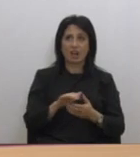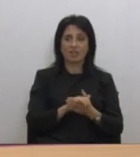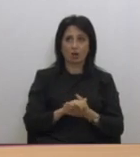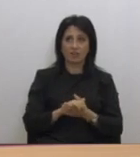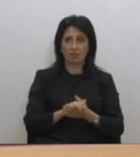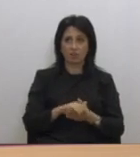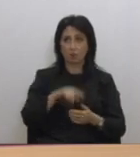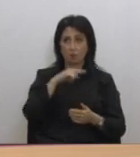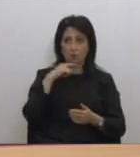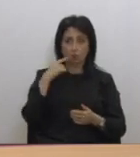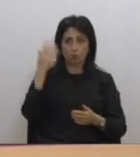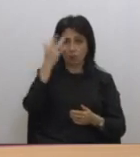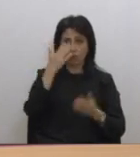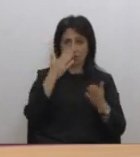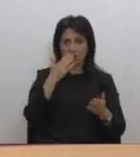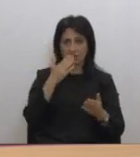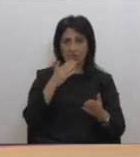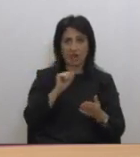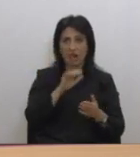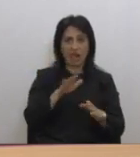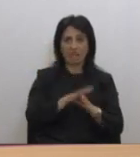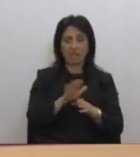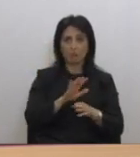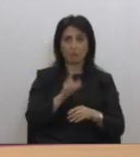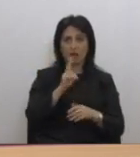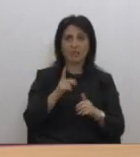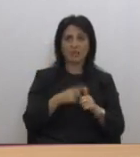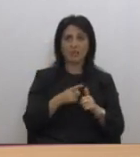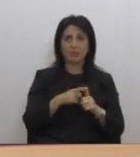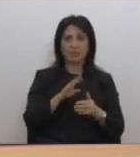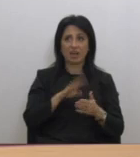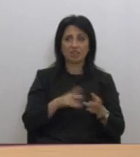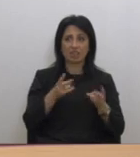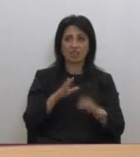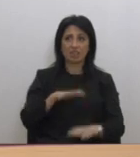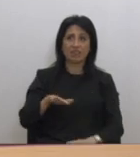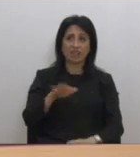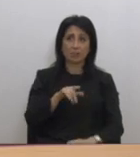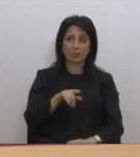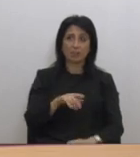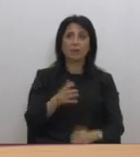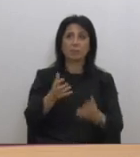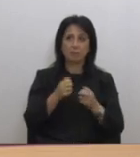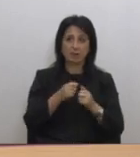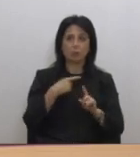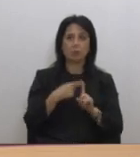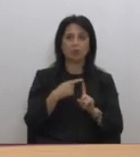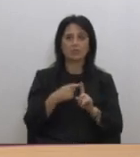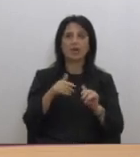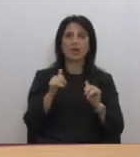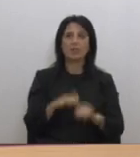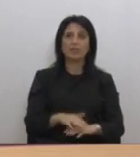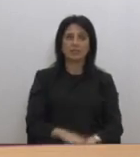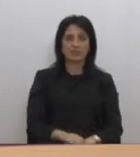და რუსულ ოცნებას არავასრულებთ, რომ კანდიდატის სტატუსის გარეშე დარჩეს ქვეყანა და მიიღონ პოზიტიური